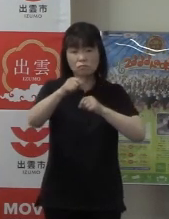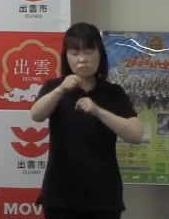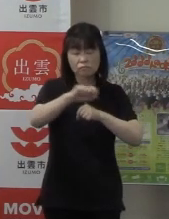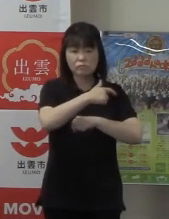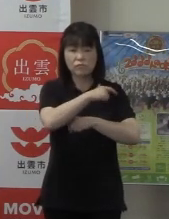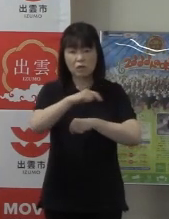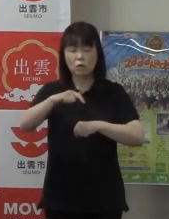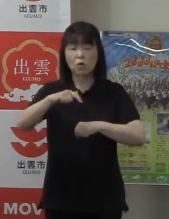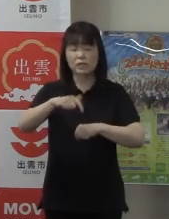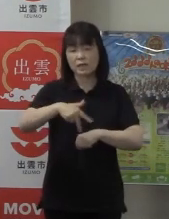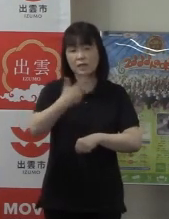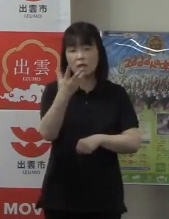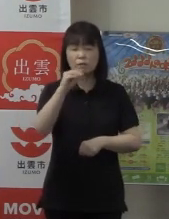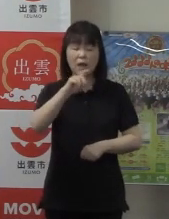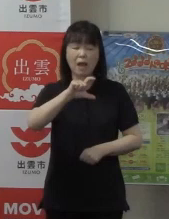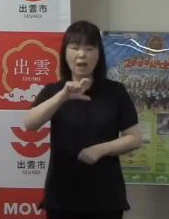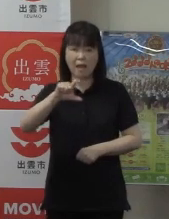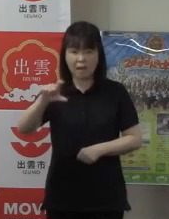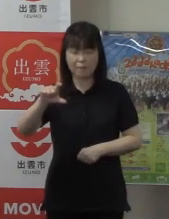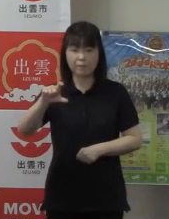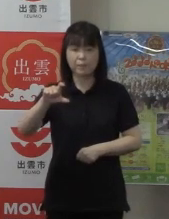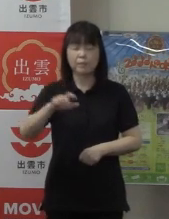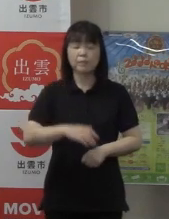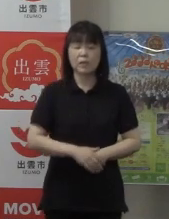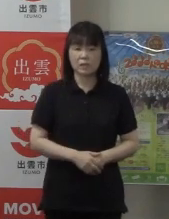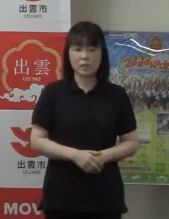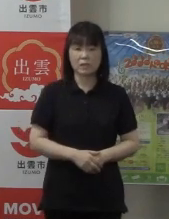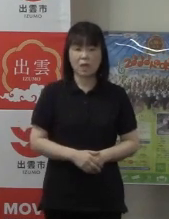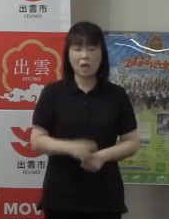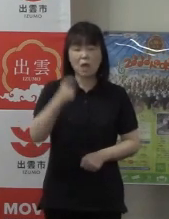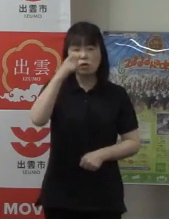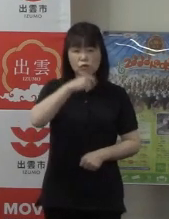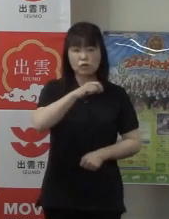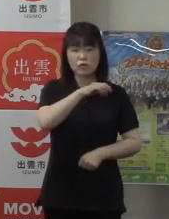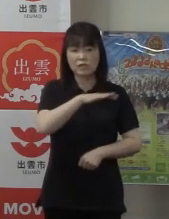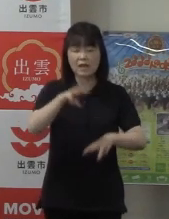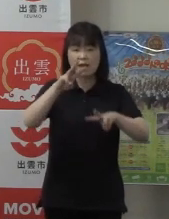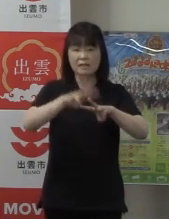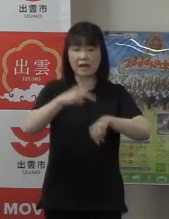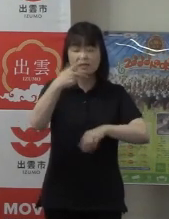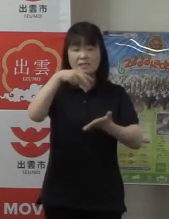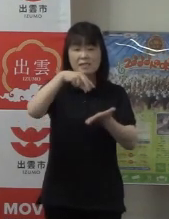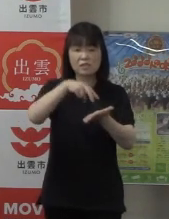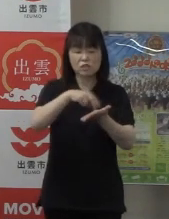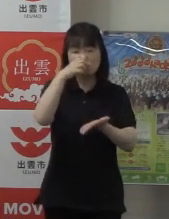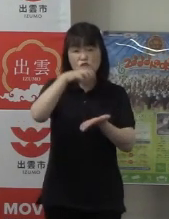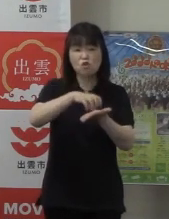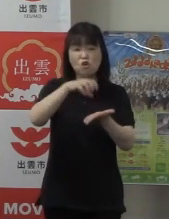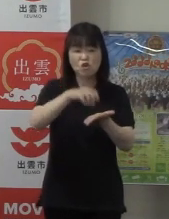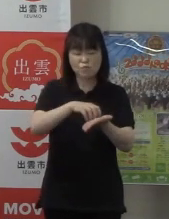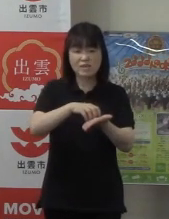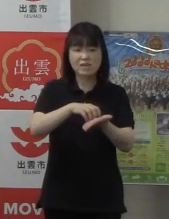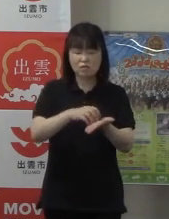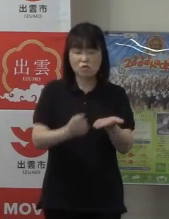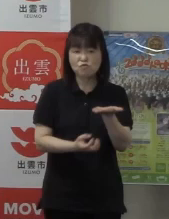700万円、それと旧平田市立ごみ不燃物埋め立て処分場の暗渠